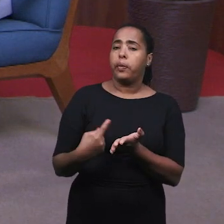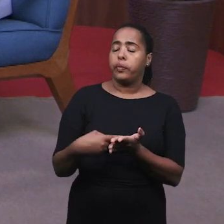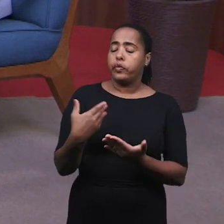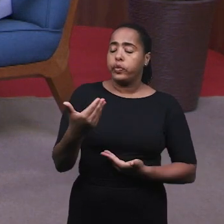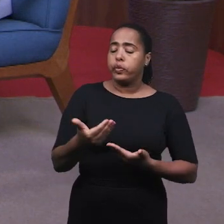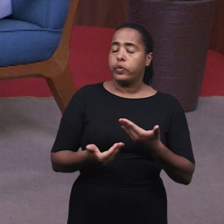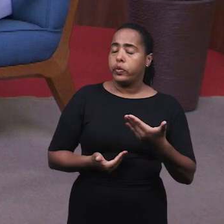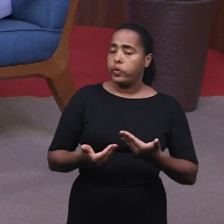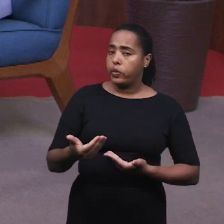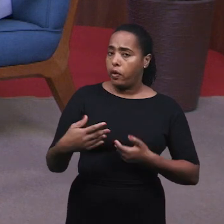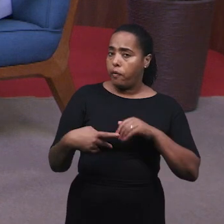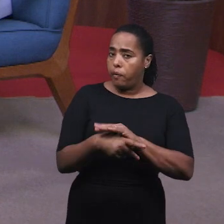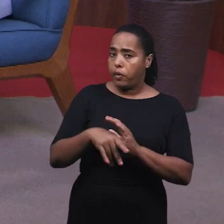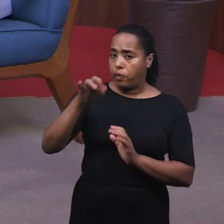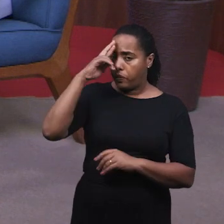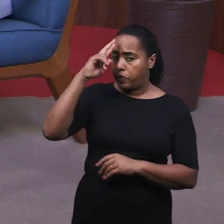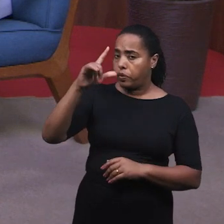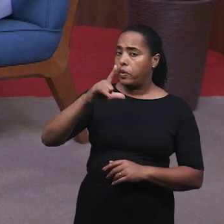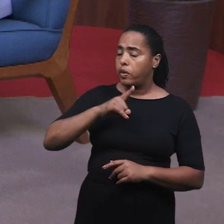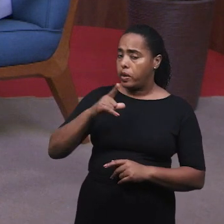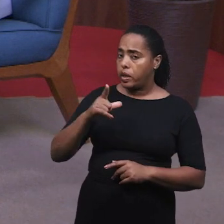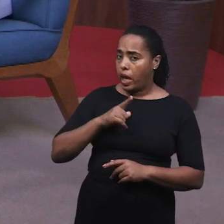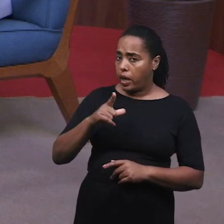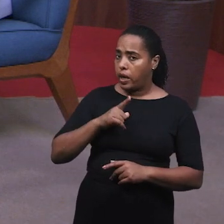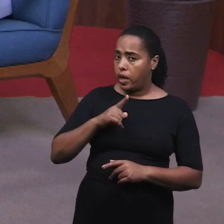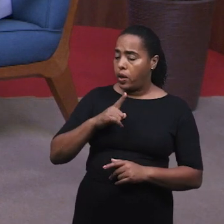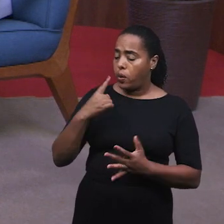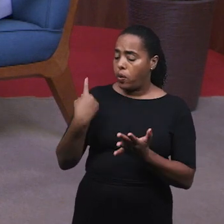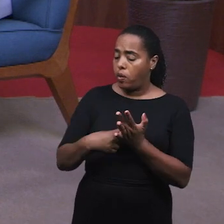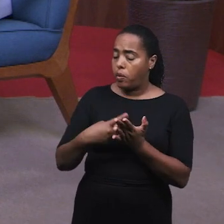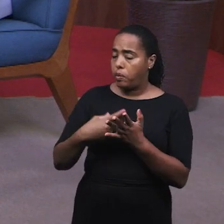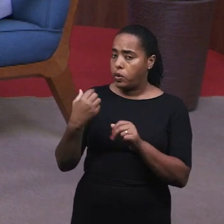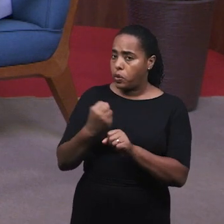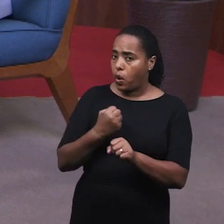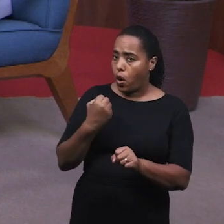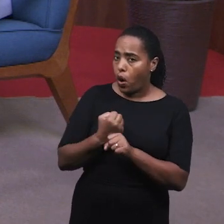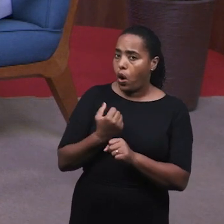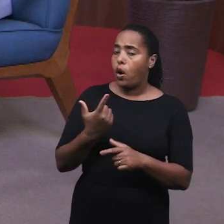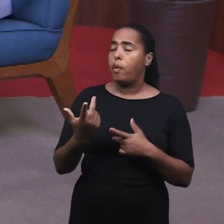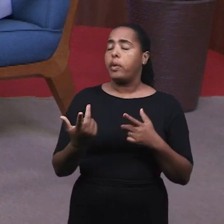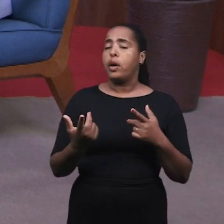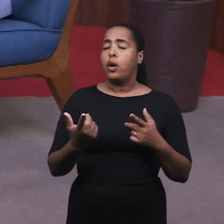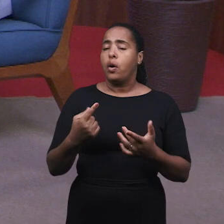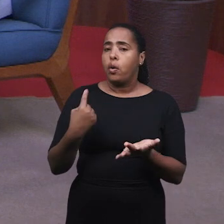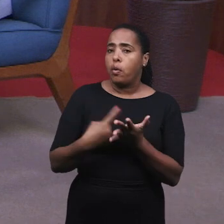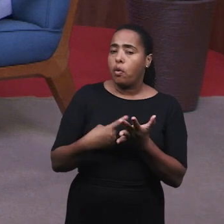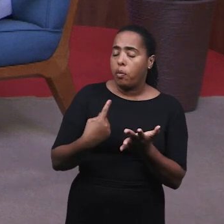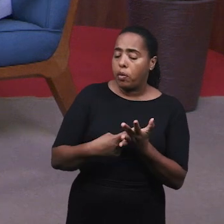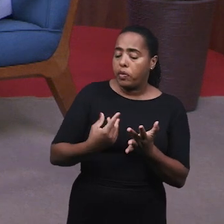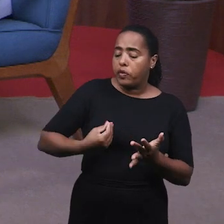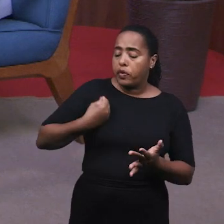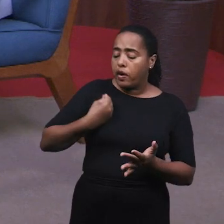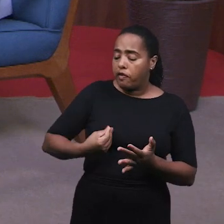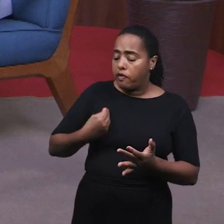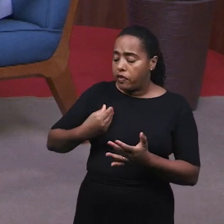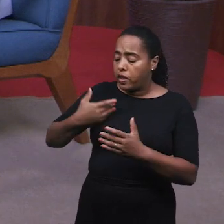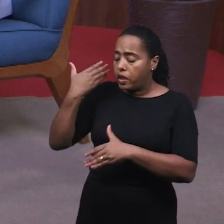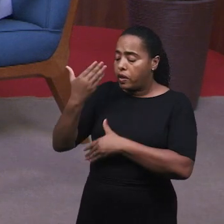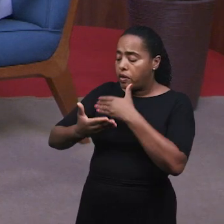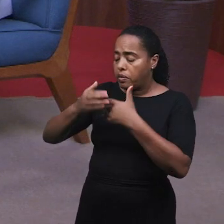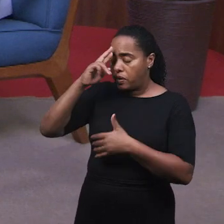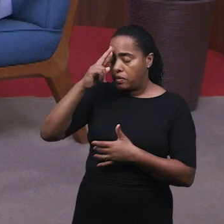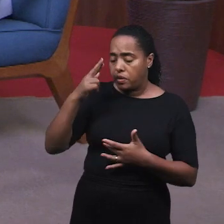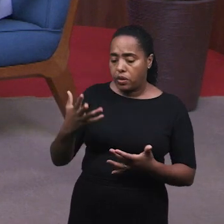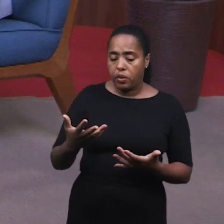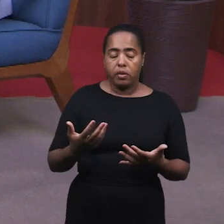l'engagement, le niveau d'engagement du serviteur que le serviteur a avec cette œuvre, avec la vie qu'il vit au pied du